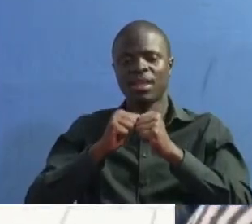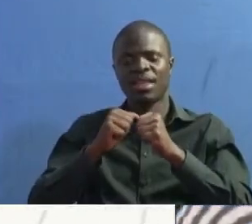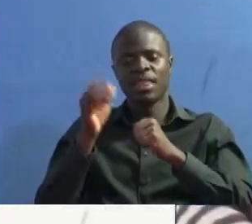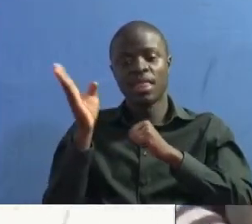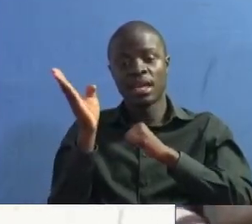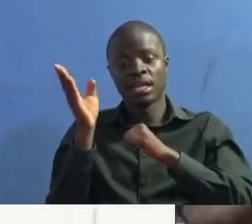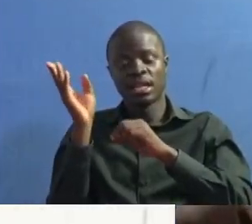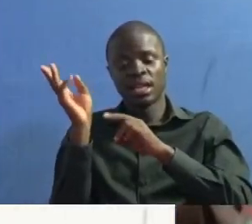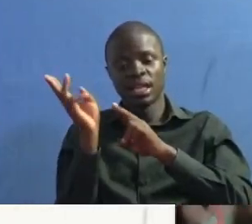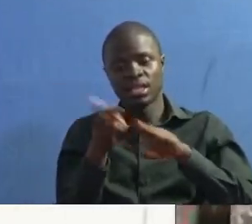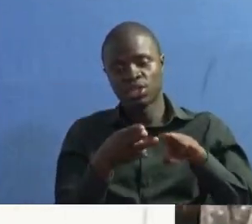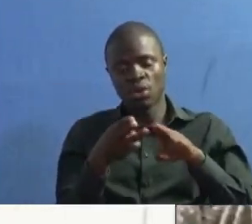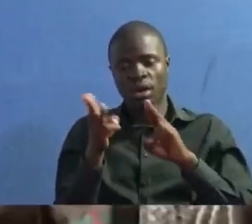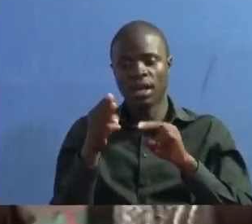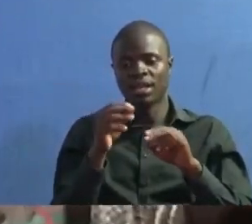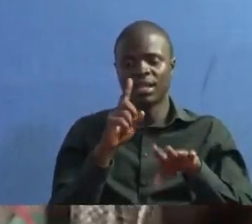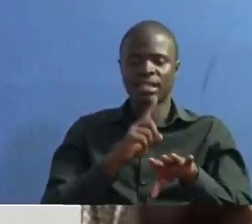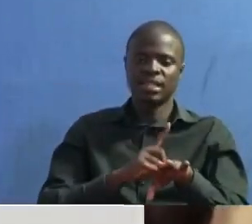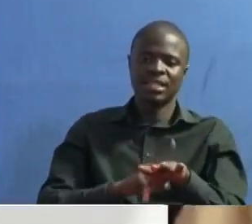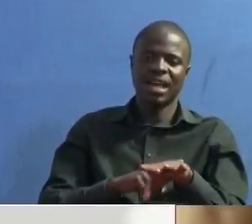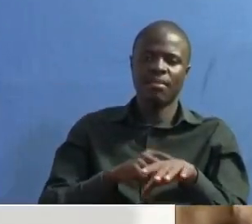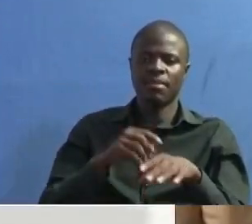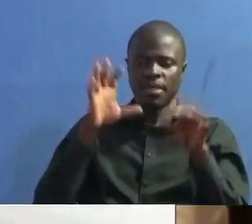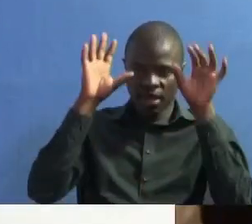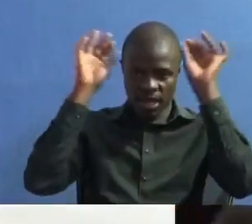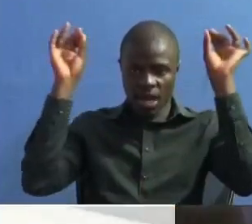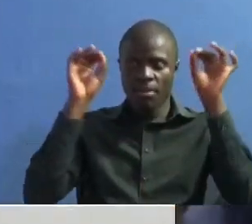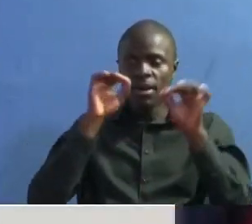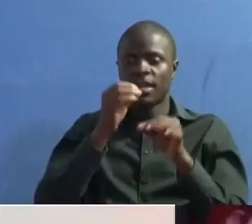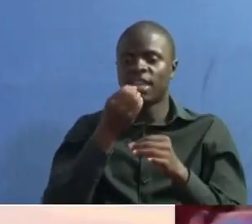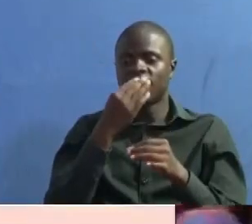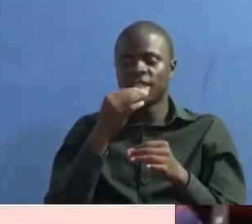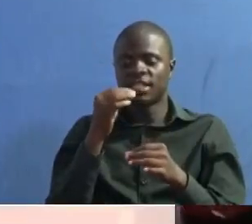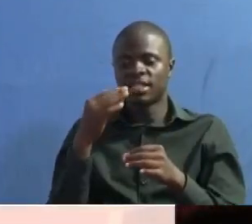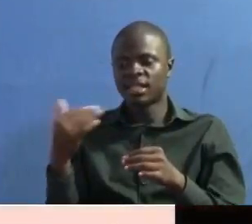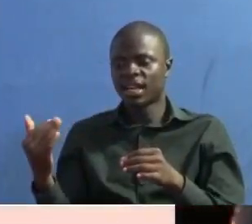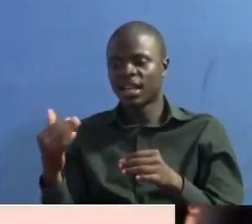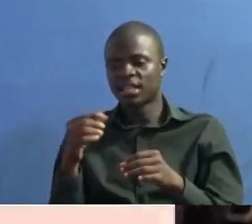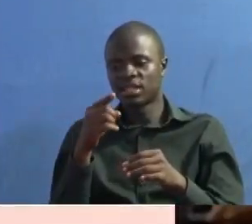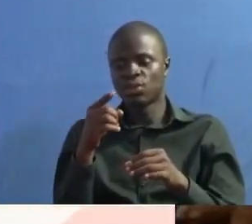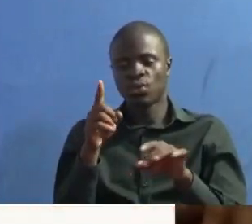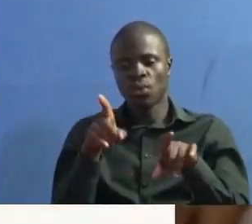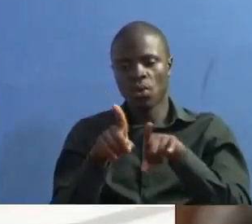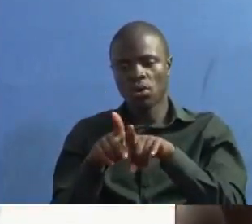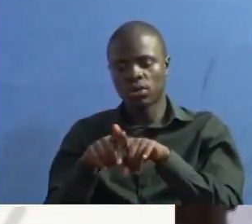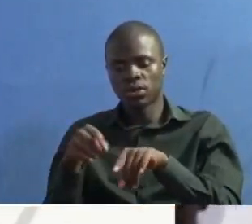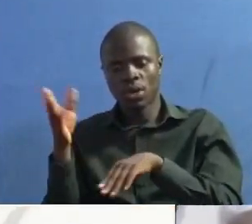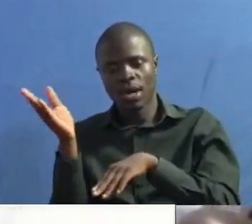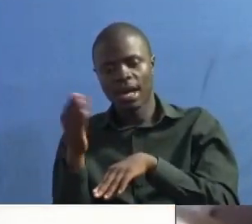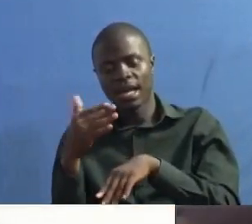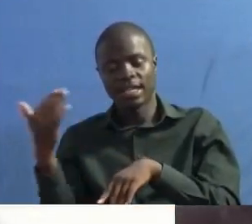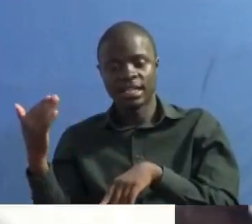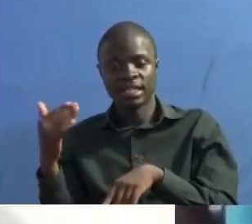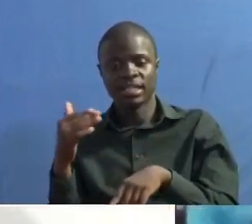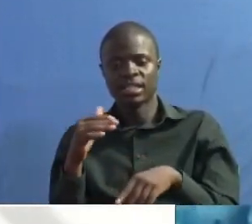Atiza ile ngombe inakula nyazi, huyu naye anakata miti. Sasa mnafikiri nitakubali hiyo maneno kweli? Ati kwani